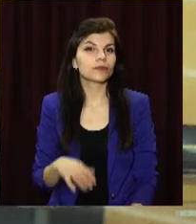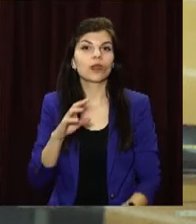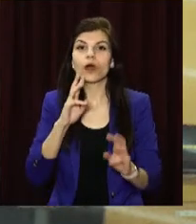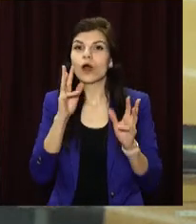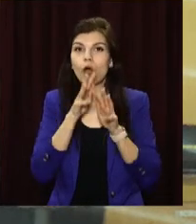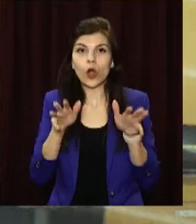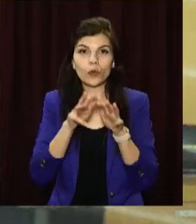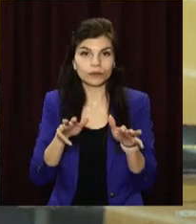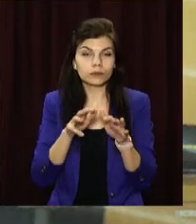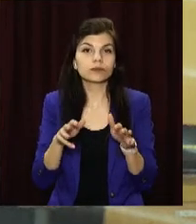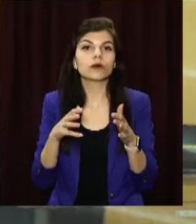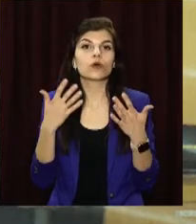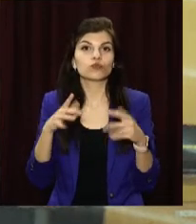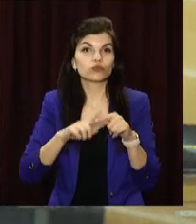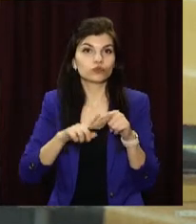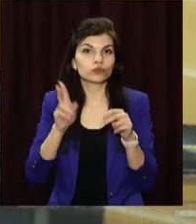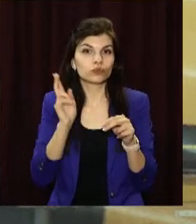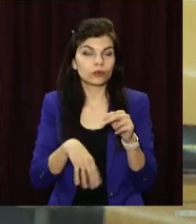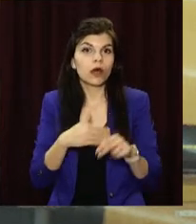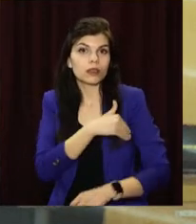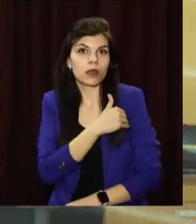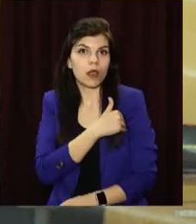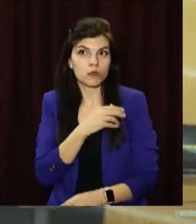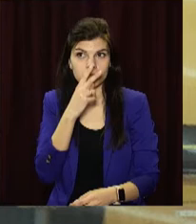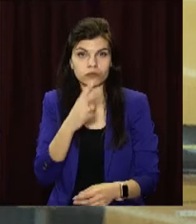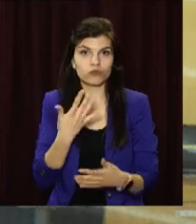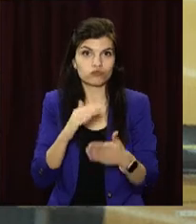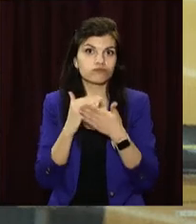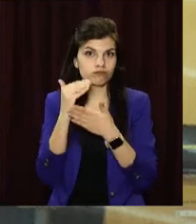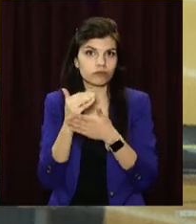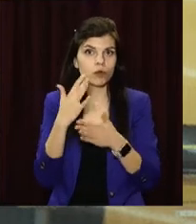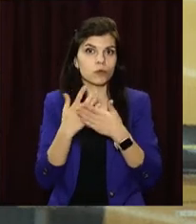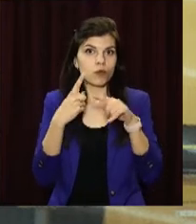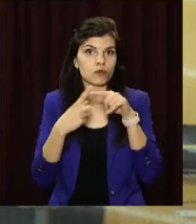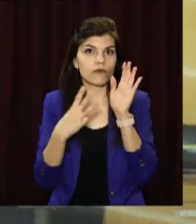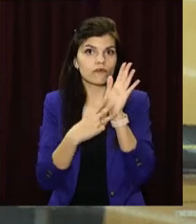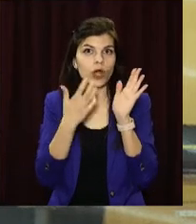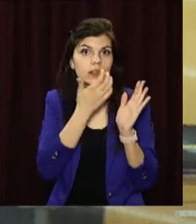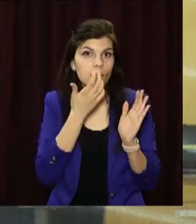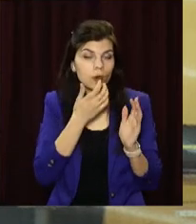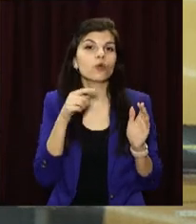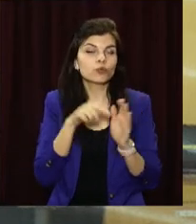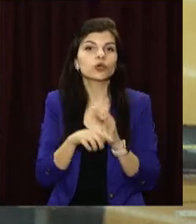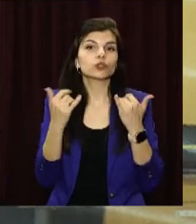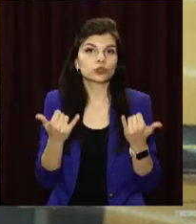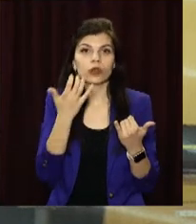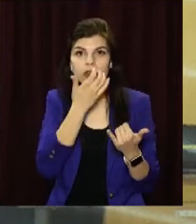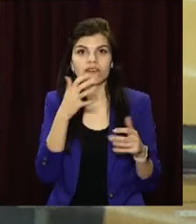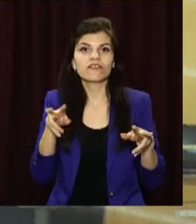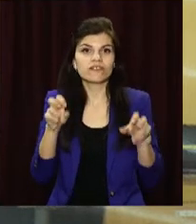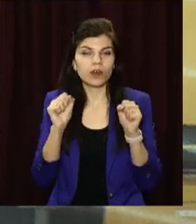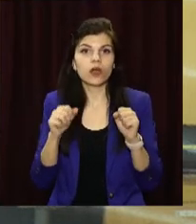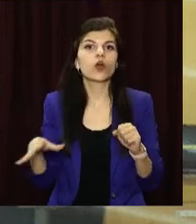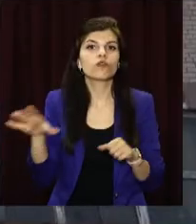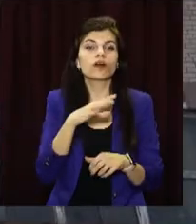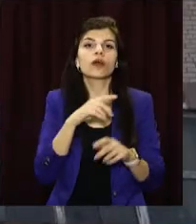Опалювальний сезон фінішував. Середньодобові температурні показники вже сягнули 8 градусів тепла. Тож сьогодні тепло вимкнули в